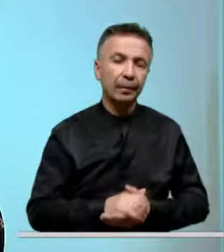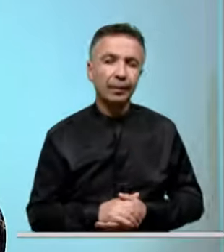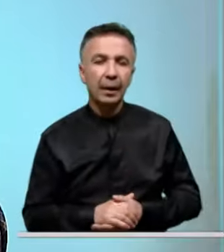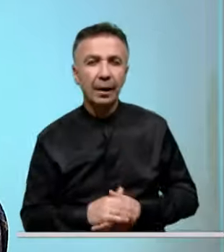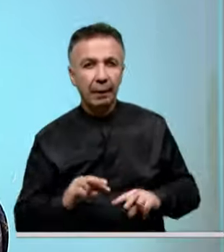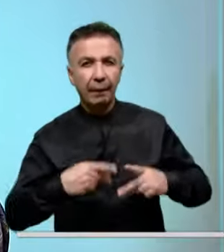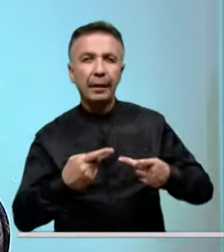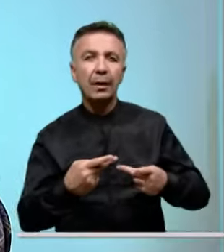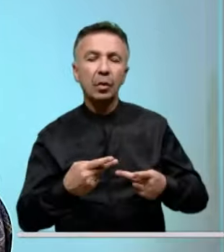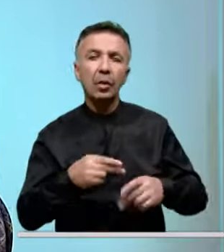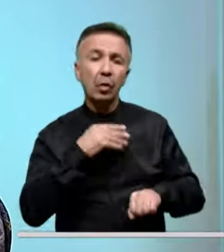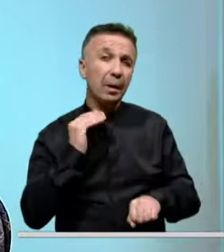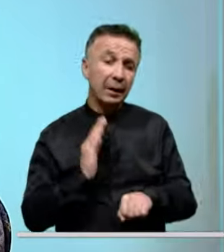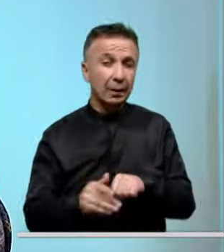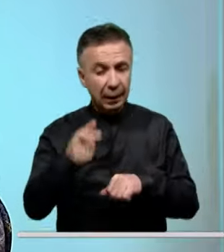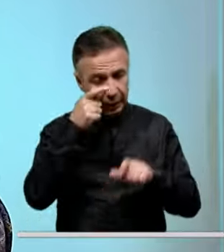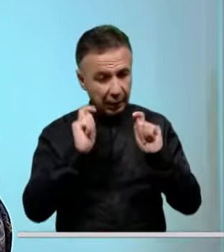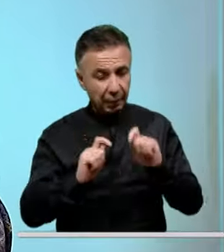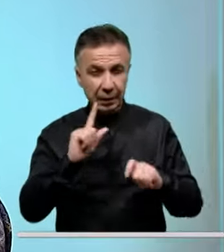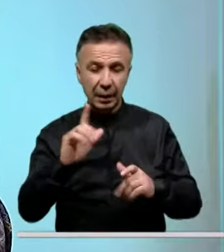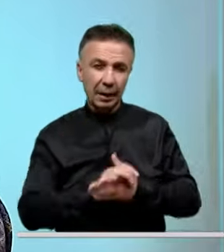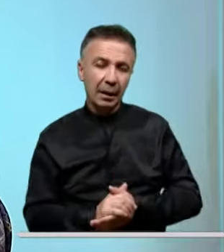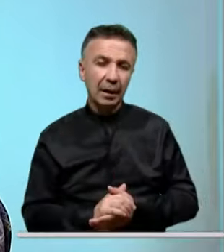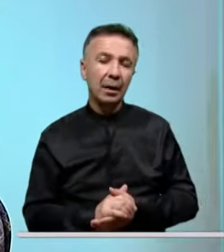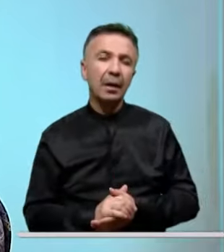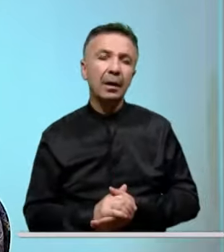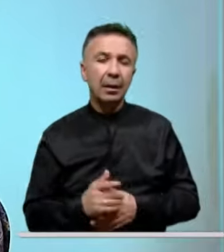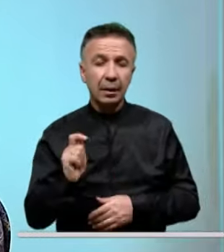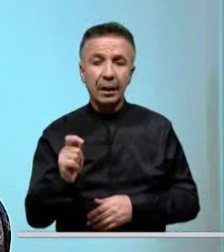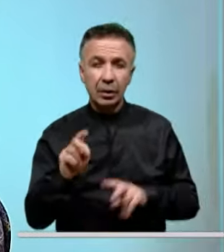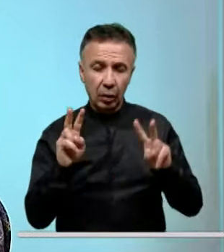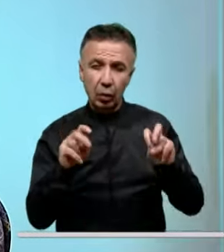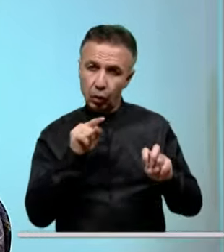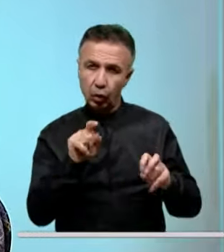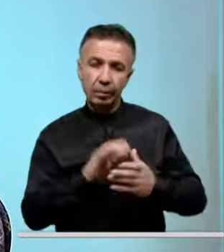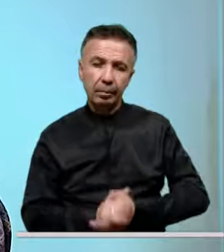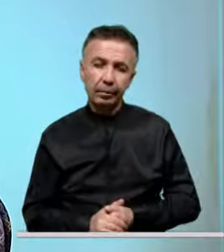kesimde dikkat edilmesi gereken asıl nokta,